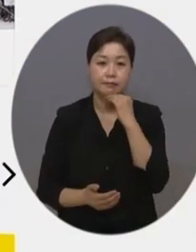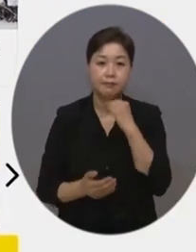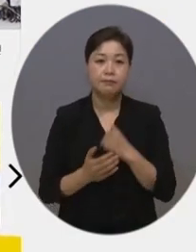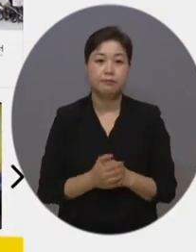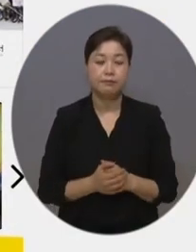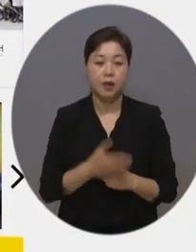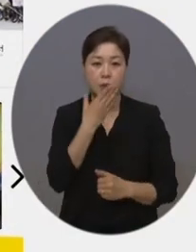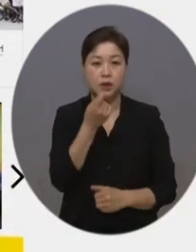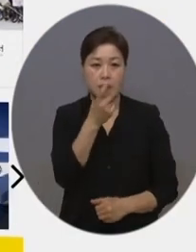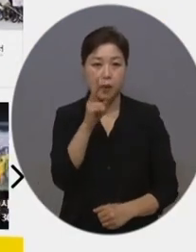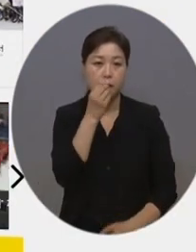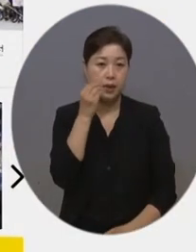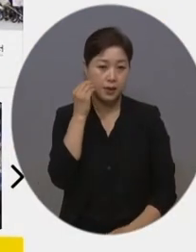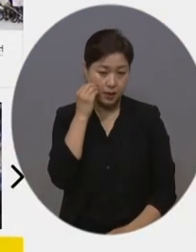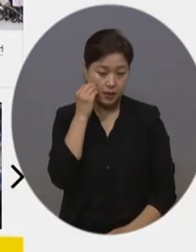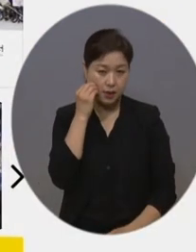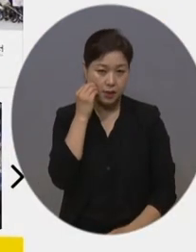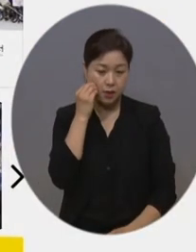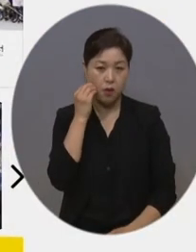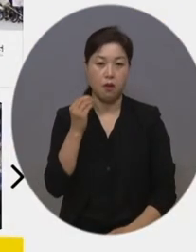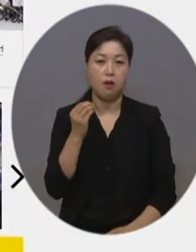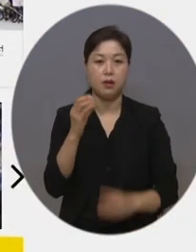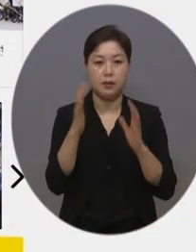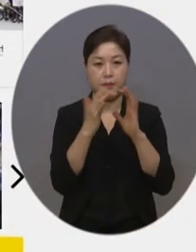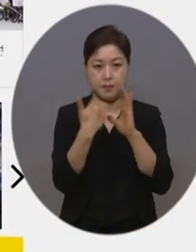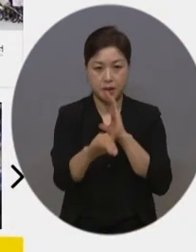홈페이지 또는 전자우편,